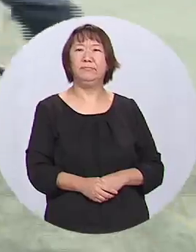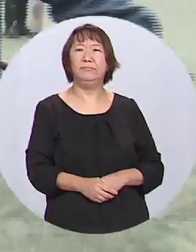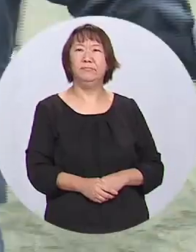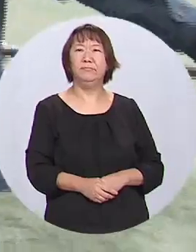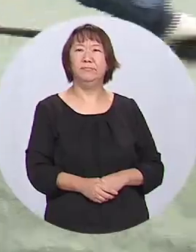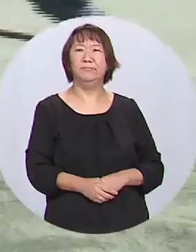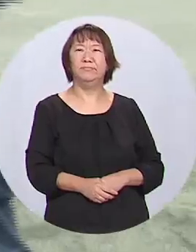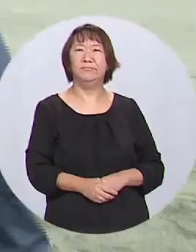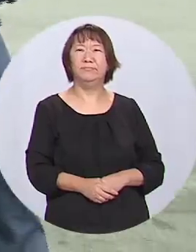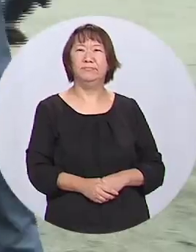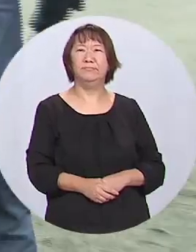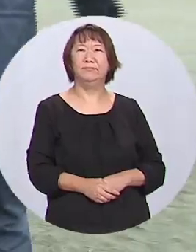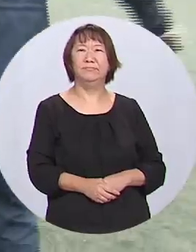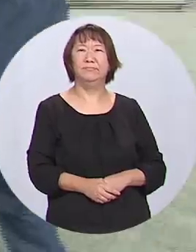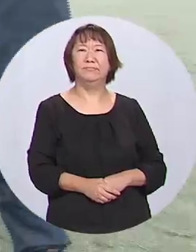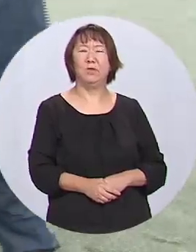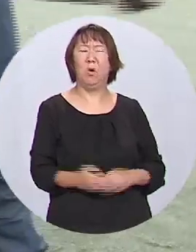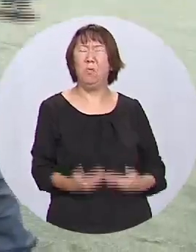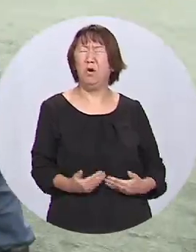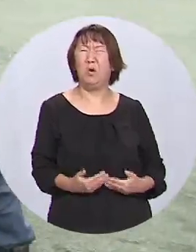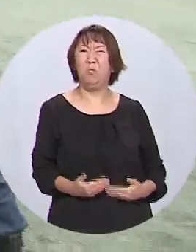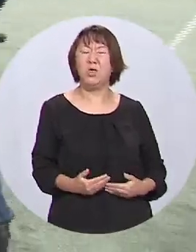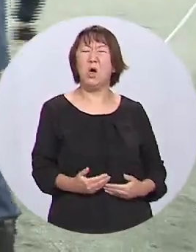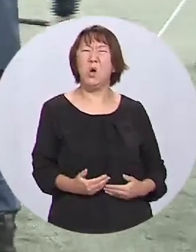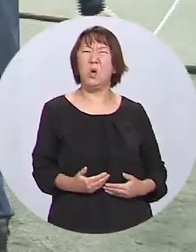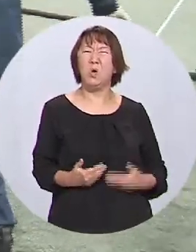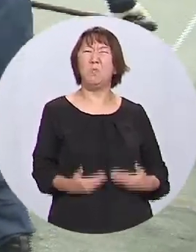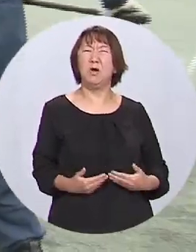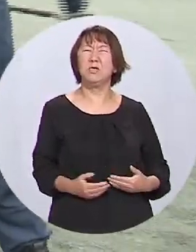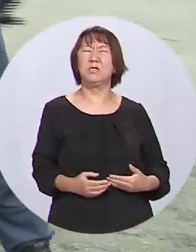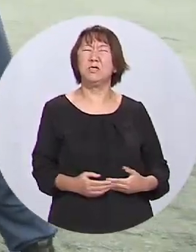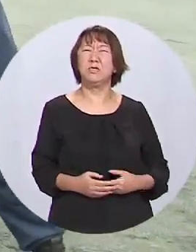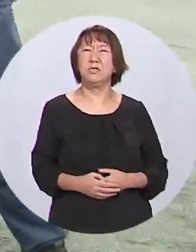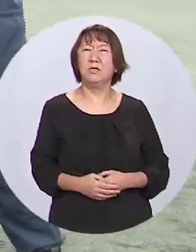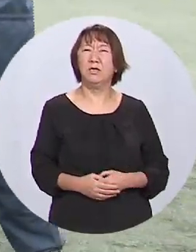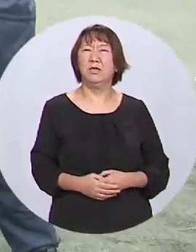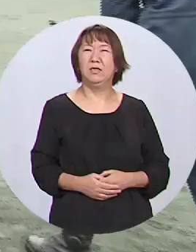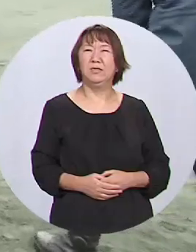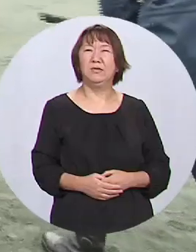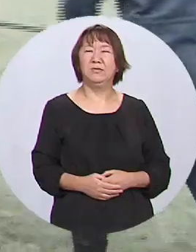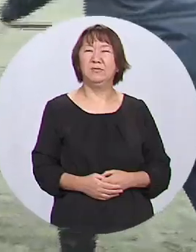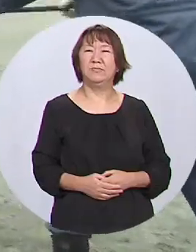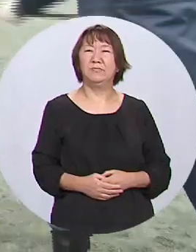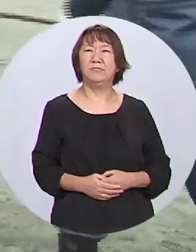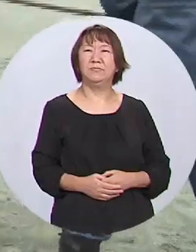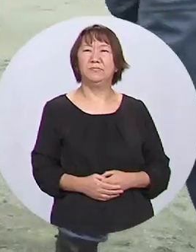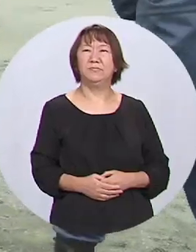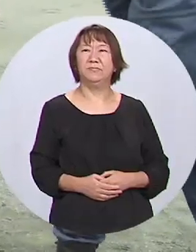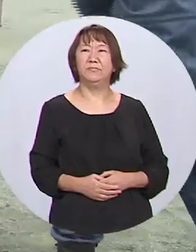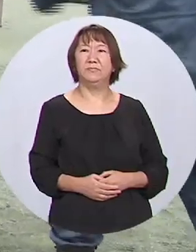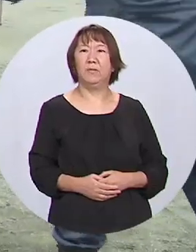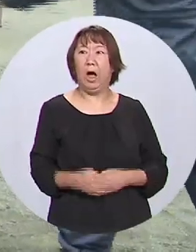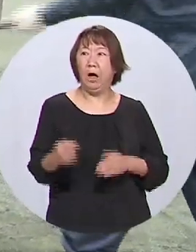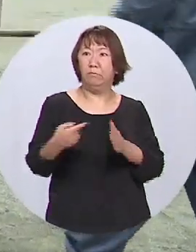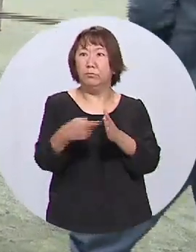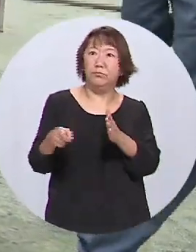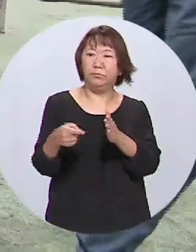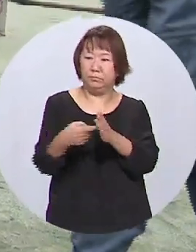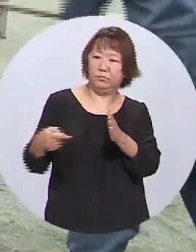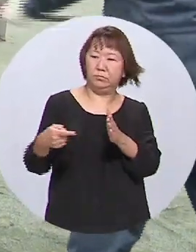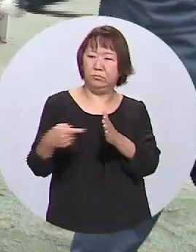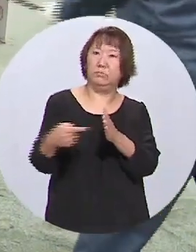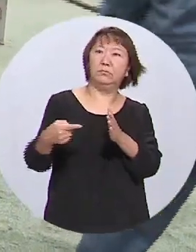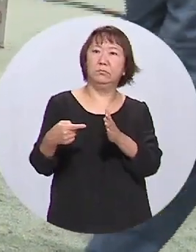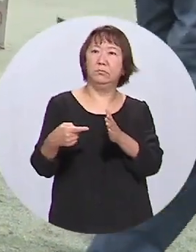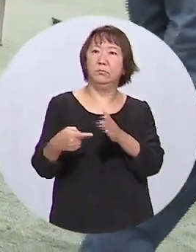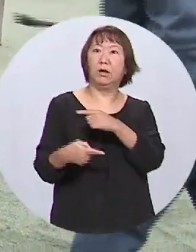はい、あ、重い。あ、よいしょ。弾いてる、弾